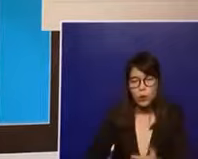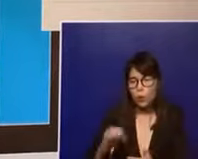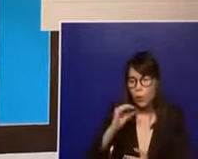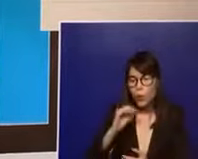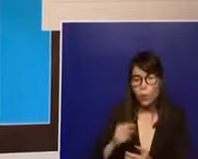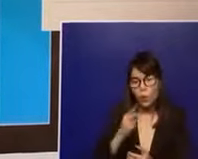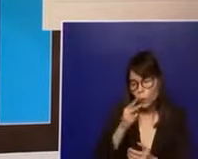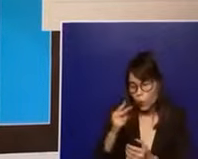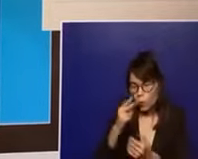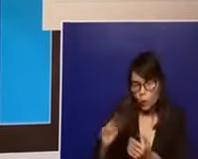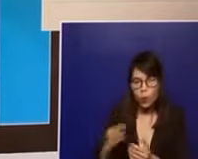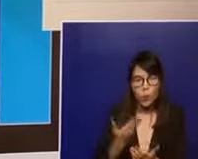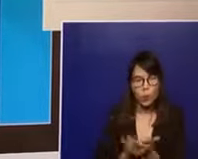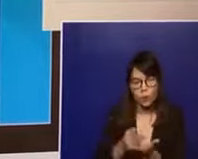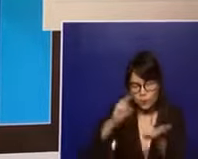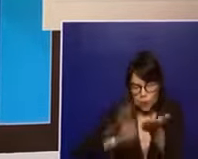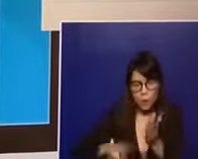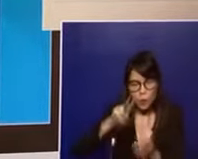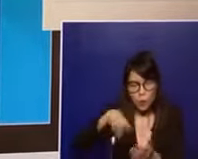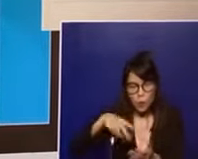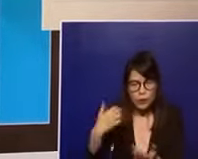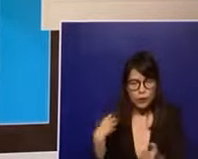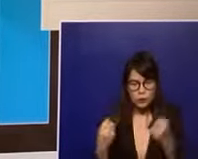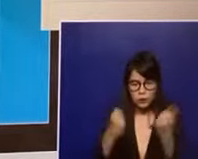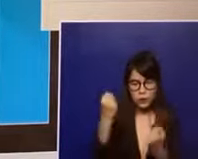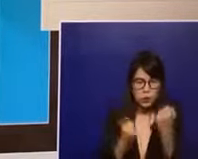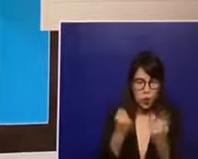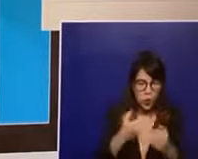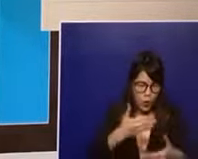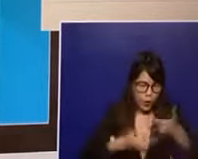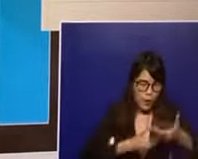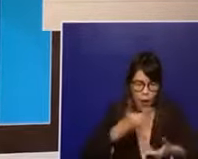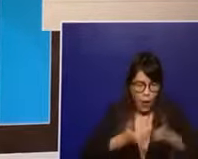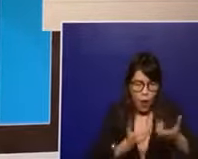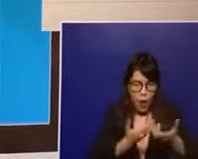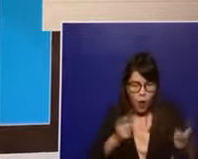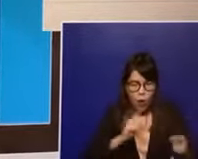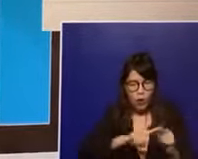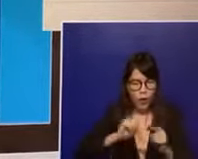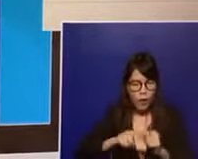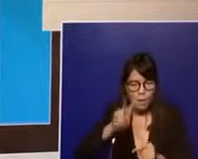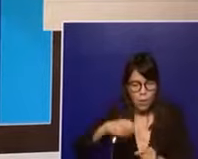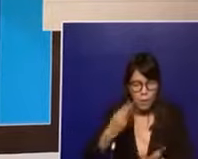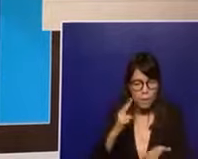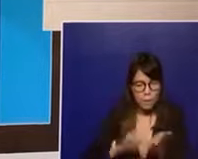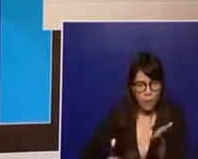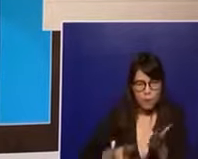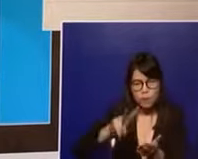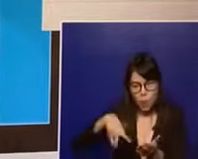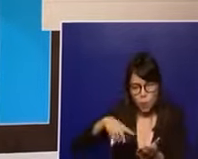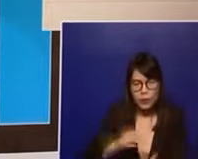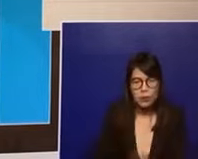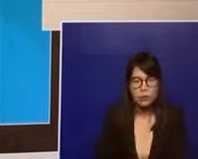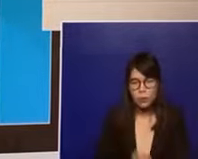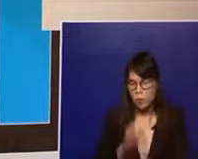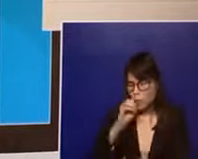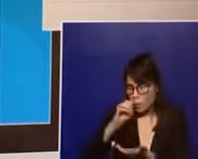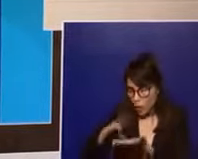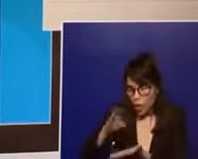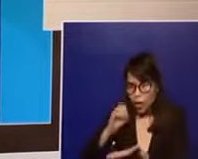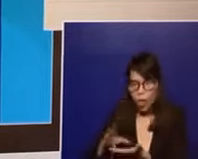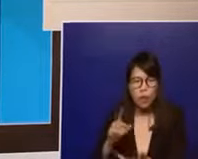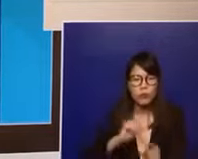ลอดบุหรี่ปรับไม่เกิน 2,000 บาทจอดรถขายผลไม้ริมถนนสาธารณะปรับไม่เกิน 2,000 บาทบ้วนน้ำบาดขายน้ำหมาก